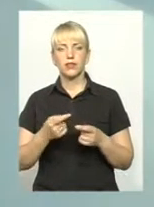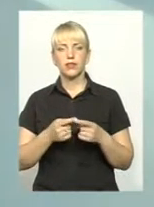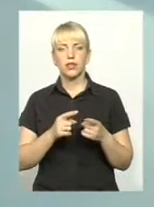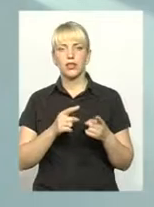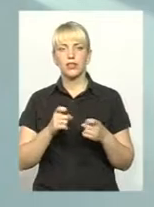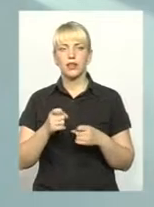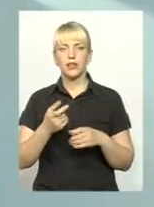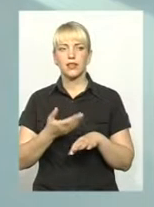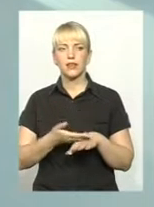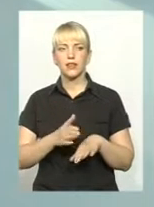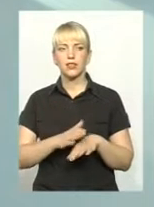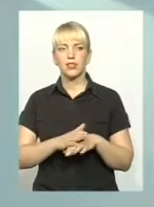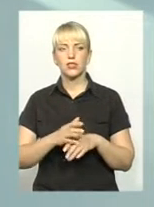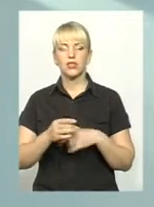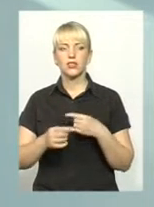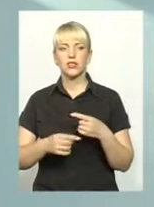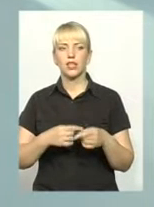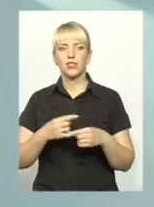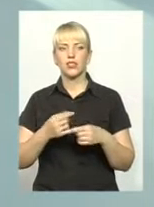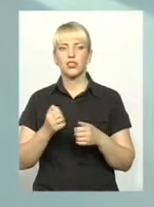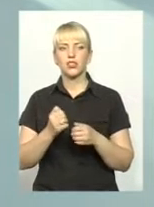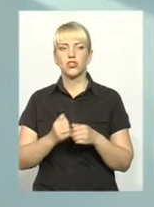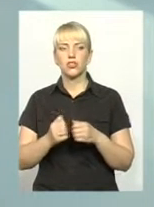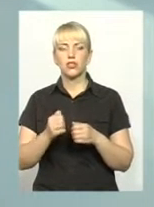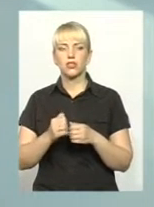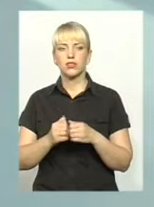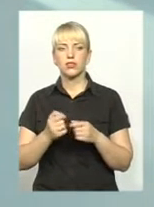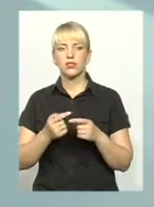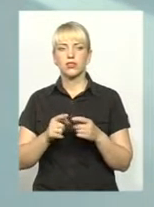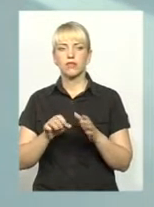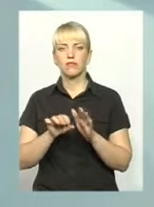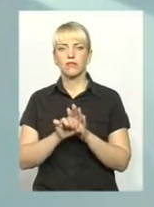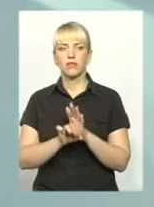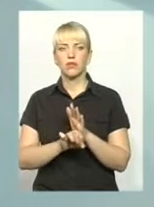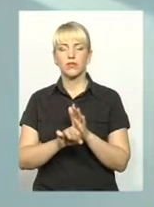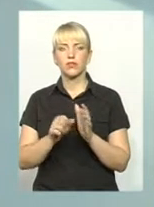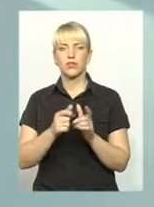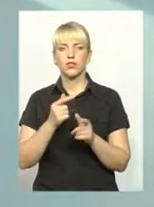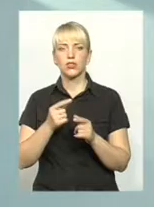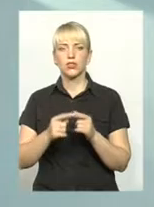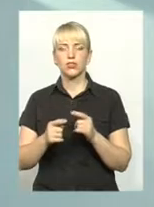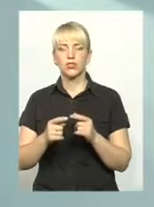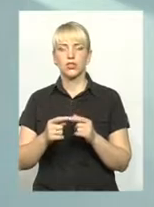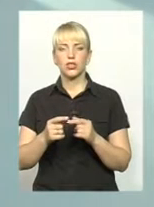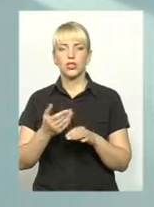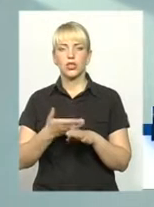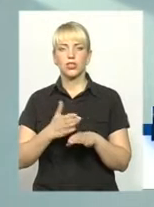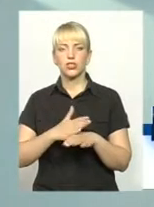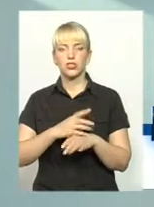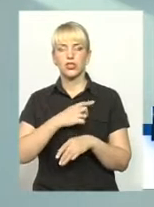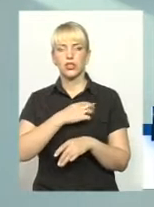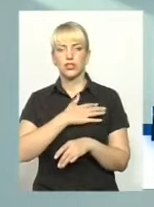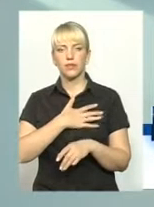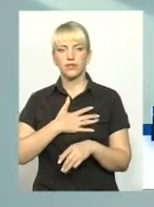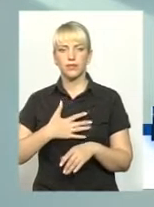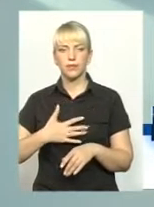такі важкі наслідки, то досить часто це вбивства чи нанесення тяжких тілесних